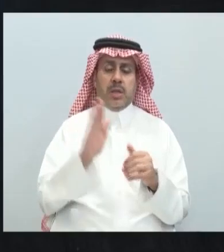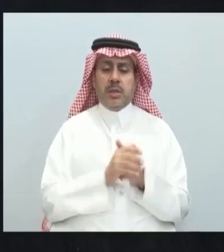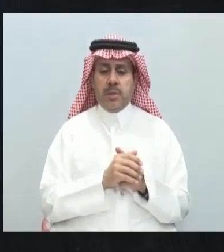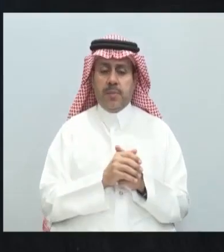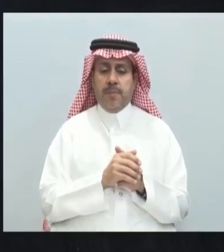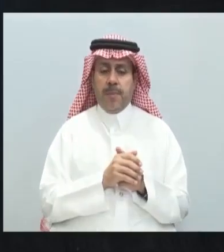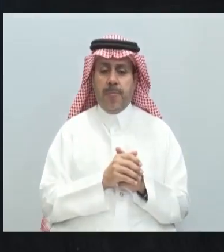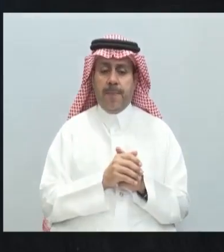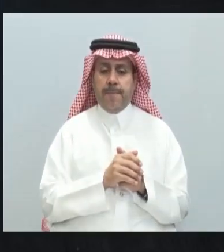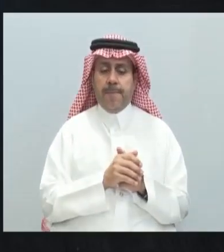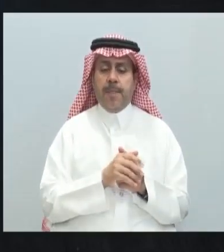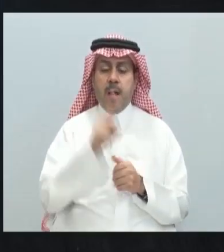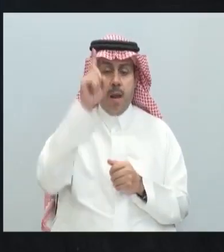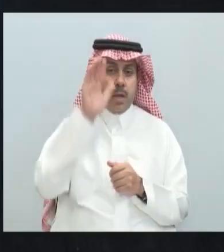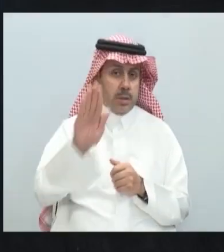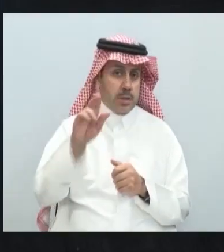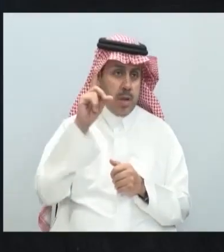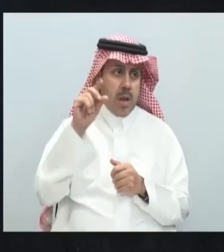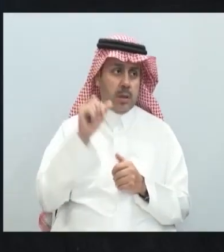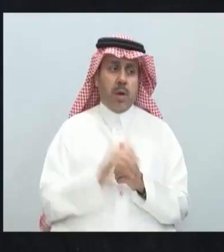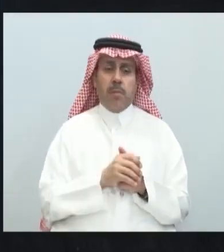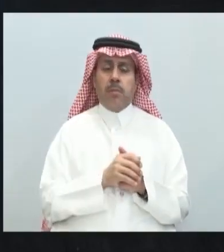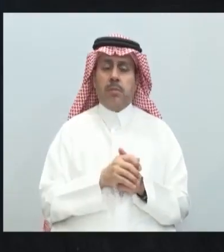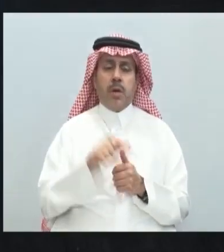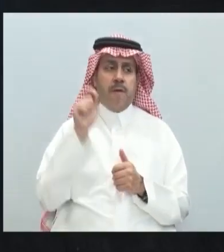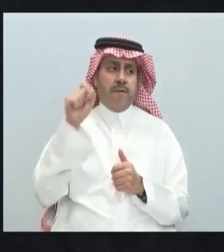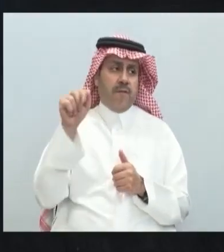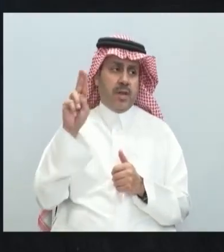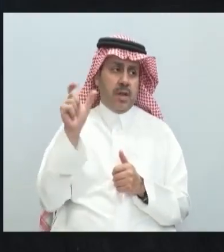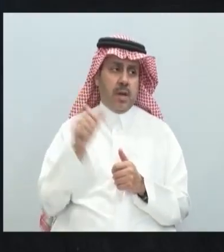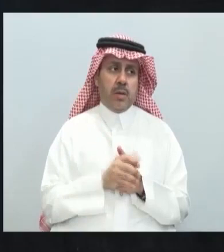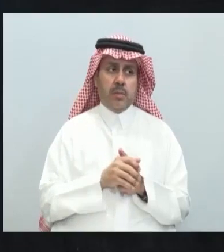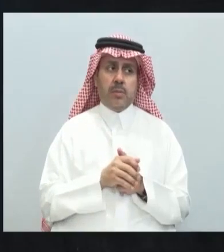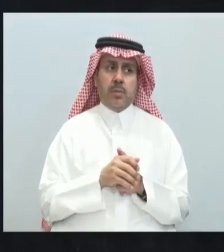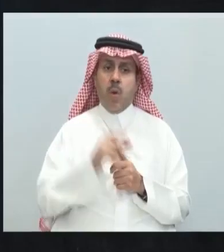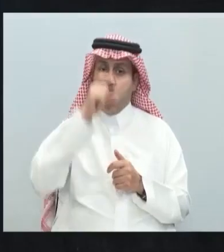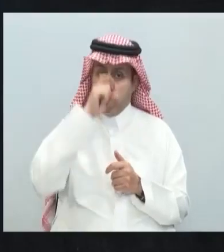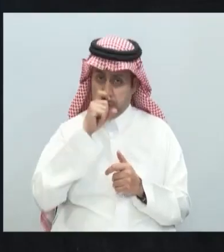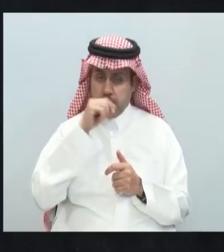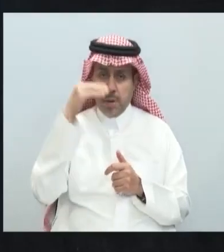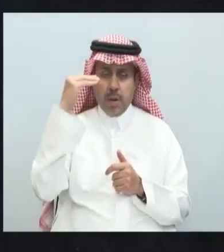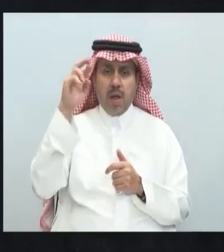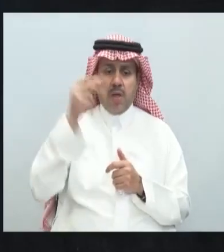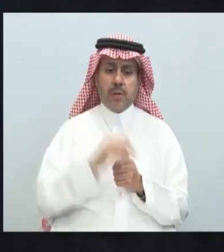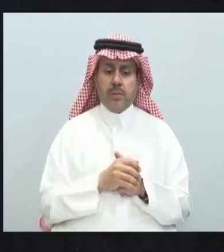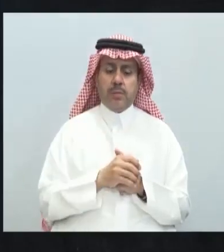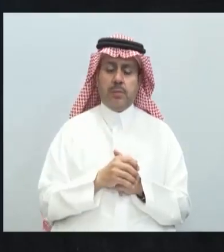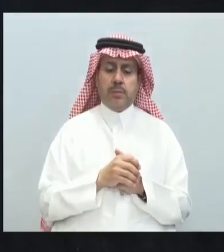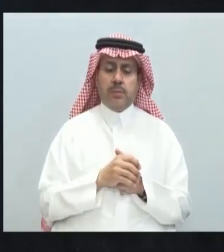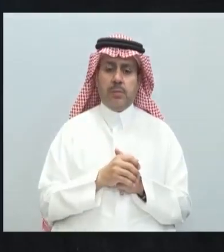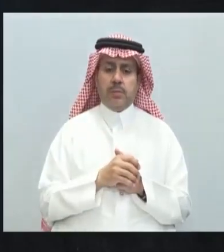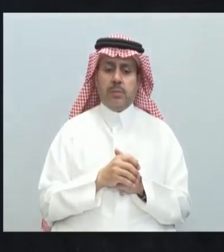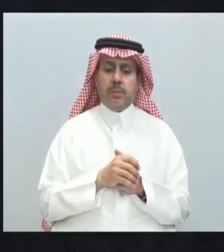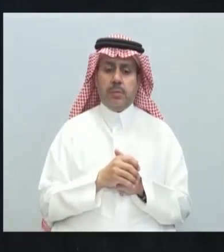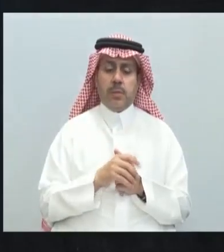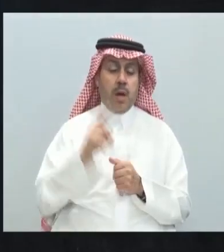الذين سلطهم علينا لاجل الفتنه والاغواء فيجب الحذر من هذا الشر الخطير والله